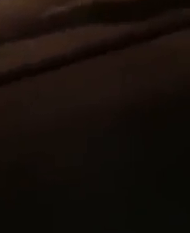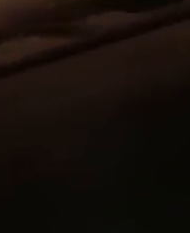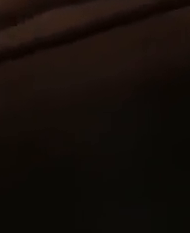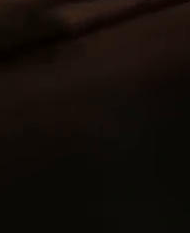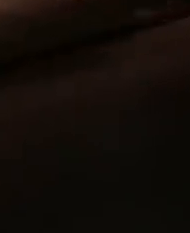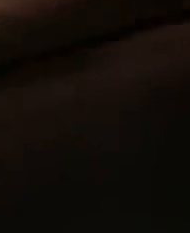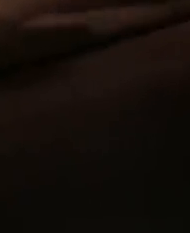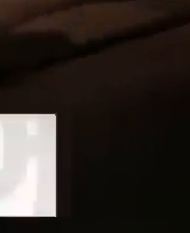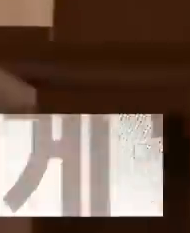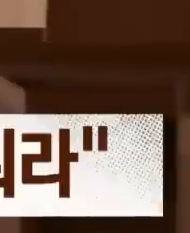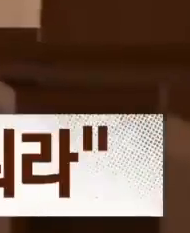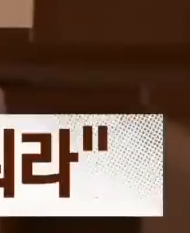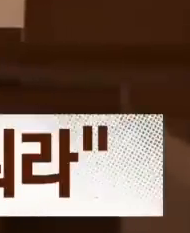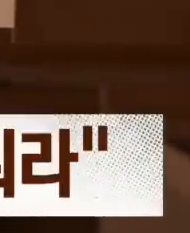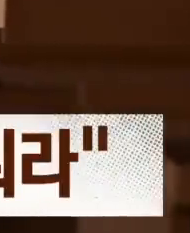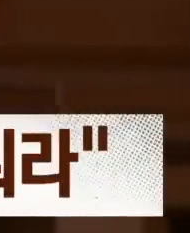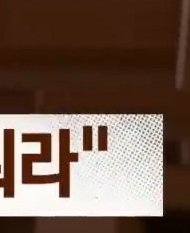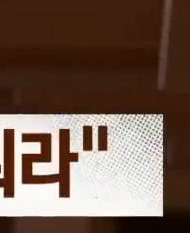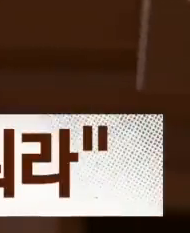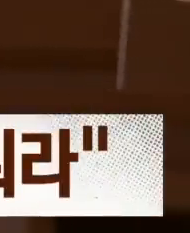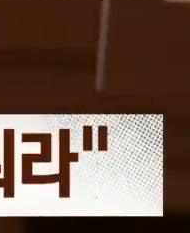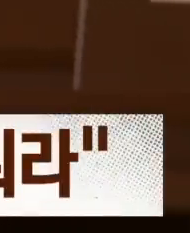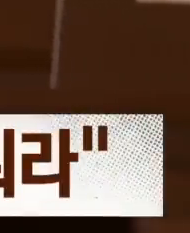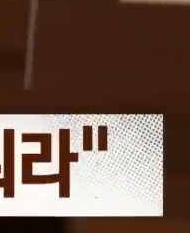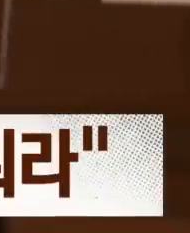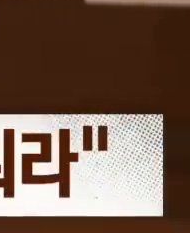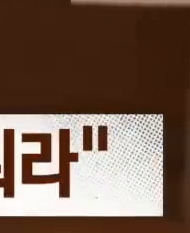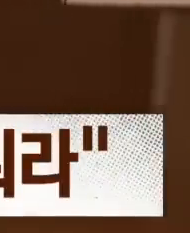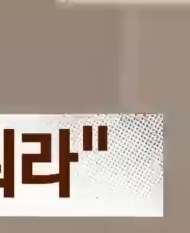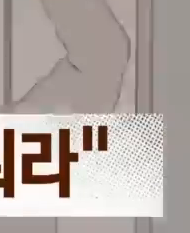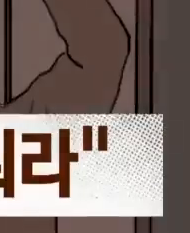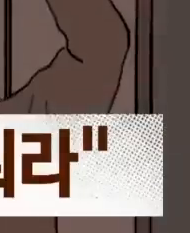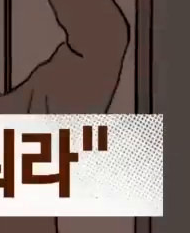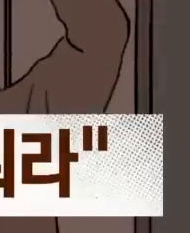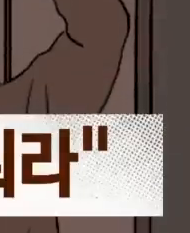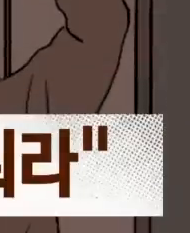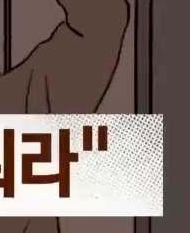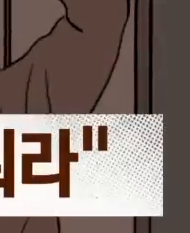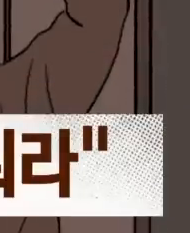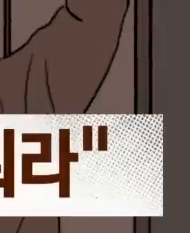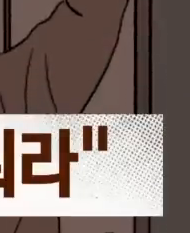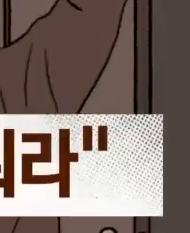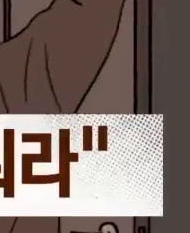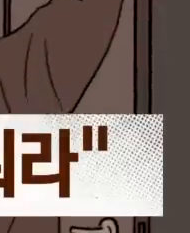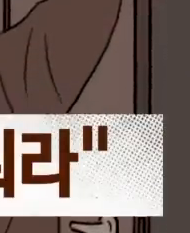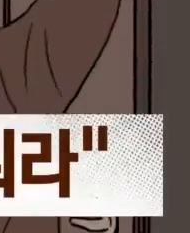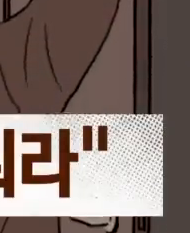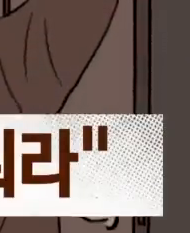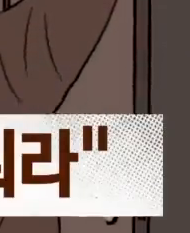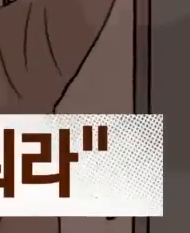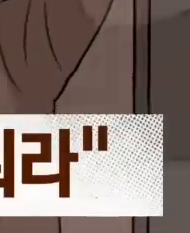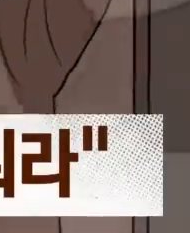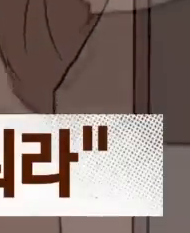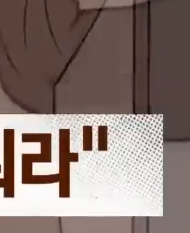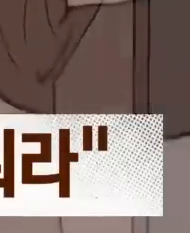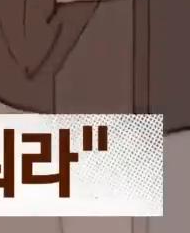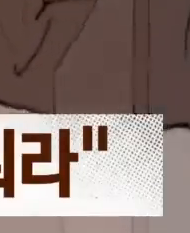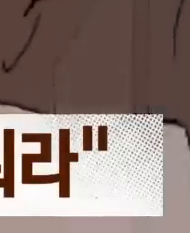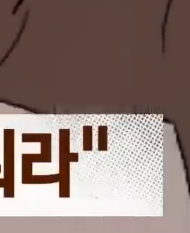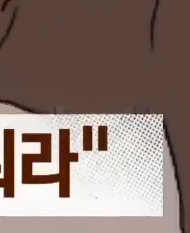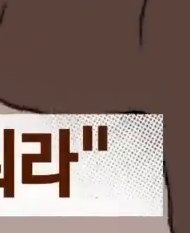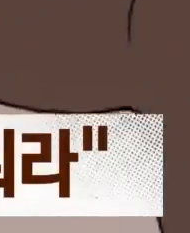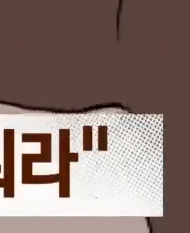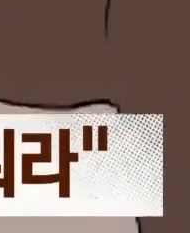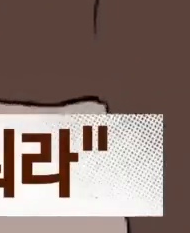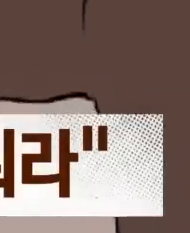5명의 아이를 양육해온 아내를 폭행한 30대 남성이 법정에 섰습니다. 내연녀와 낳은 자식을 또 데려온 뒤 아내가